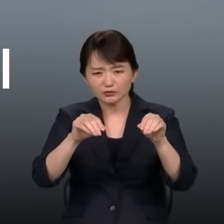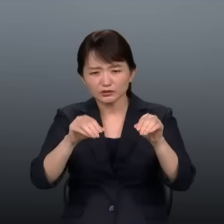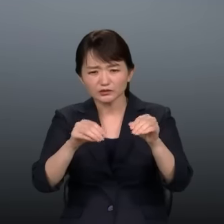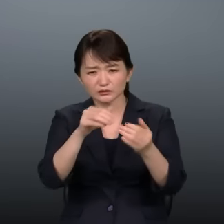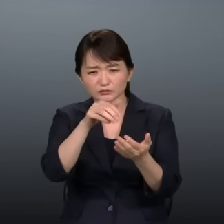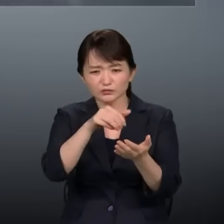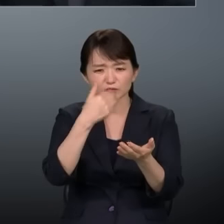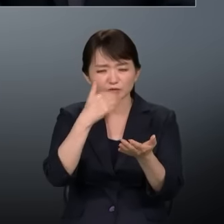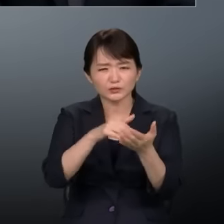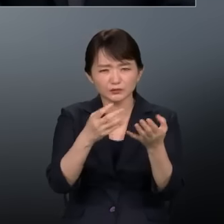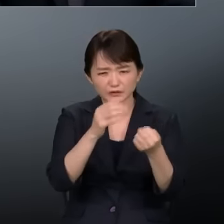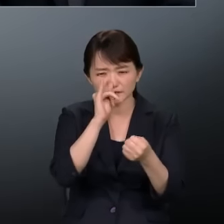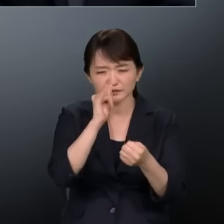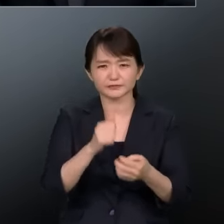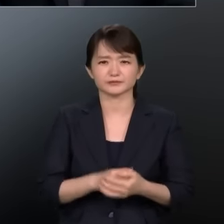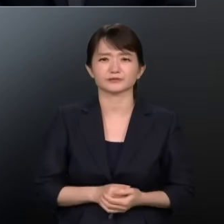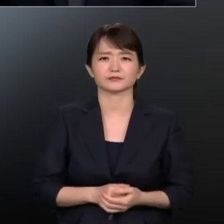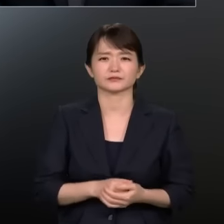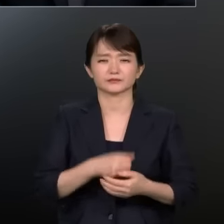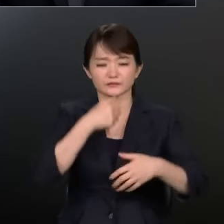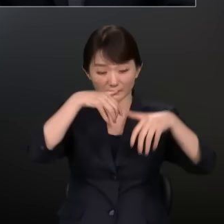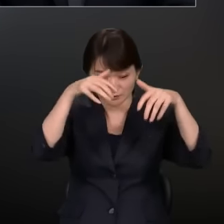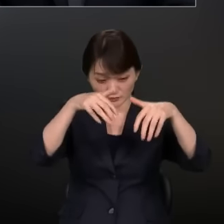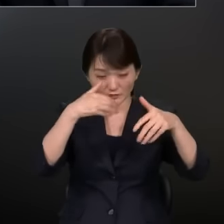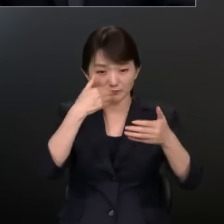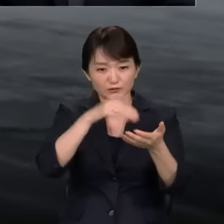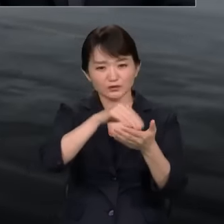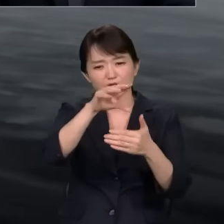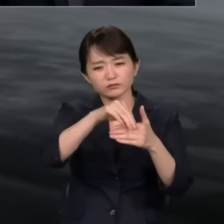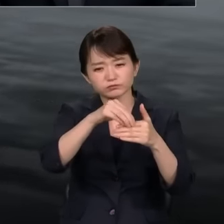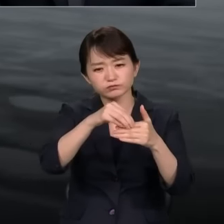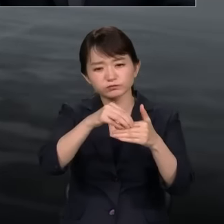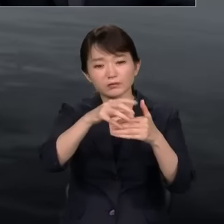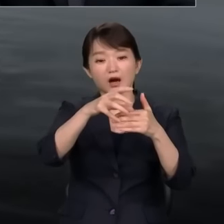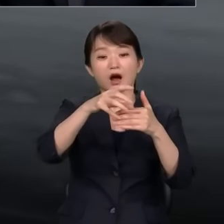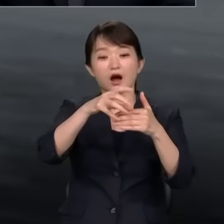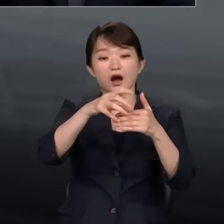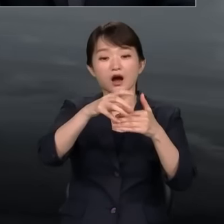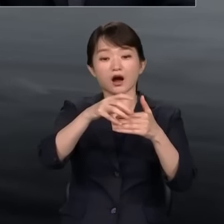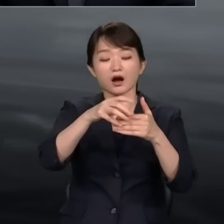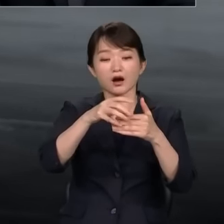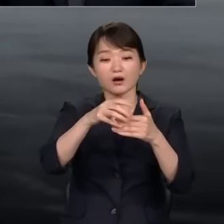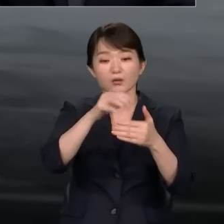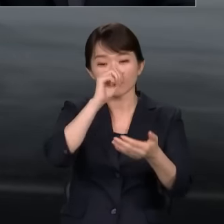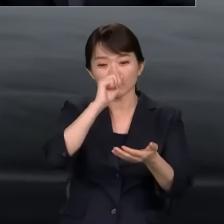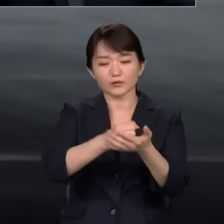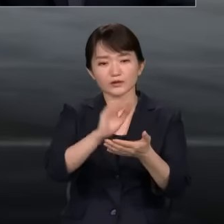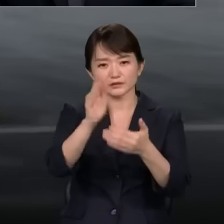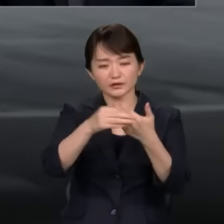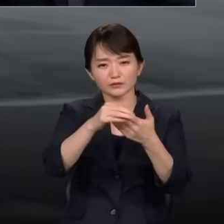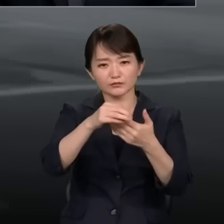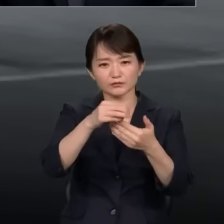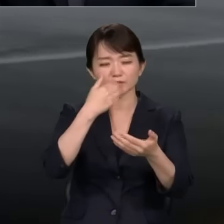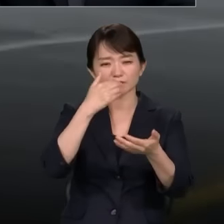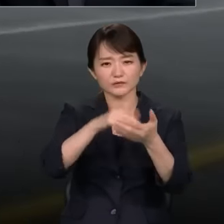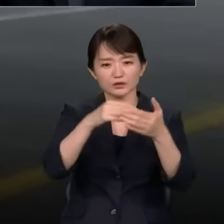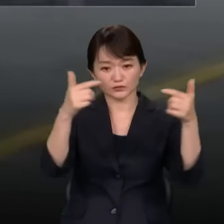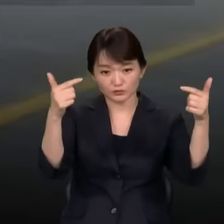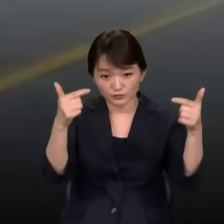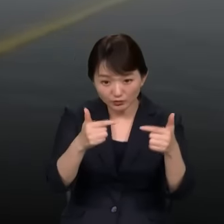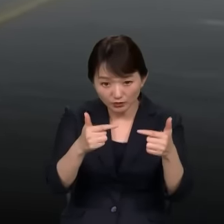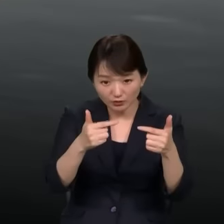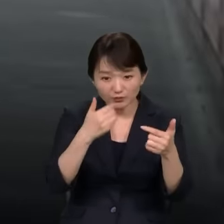겁니다. 물을 머금게 되면은 부피가 불어나요. 정상으로 돌아오면 다시 부피가 축소가 되고 바위 사이에 틈이 생기면은